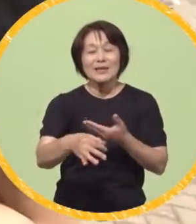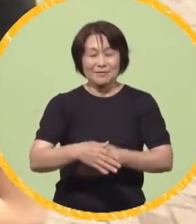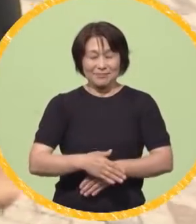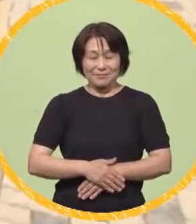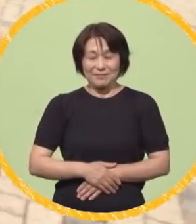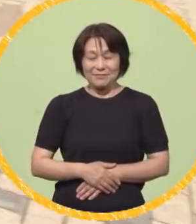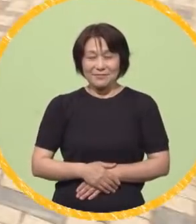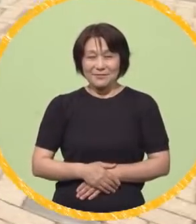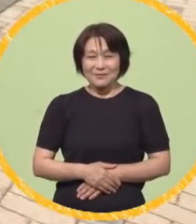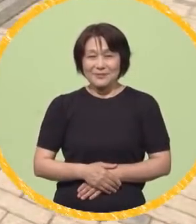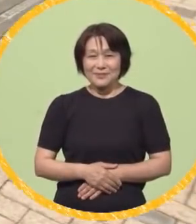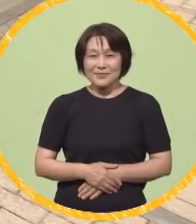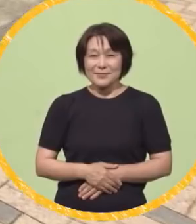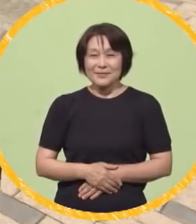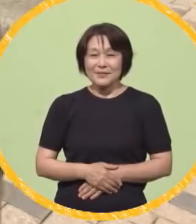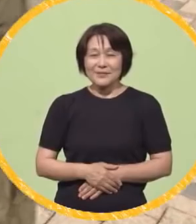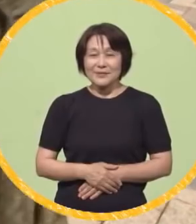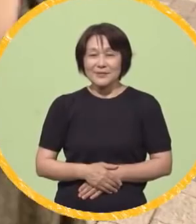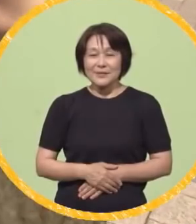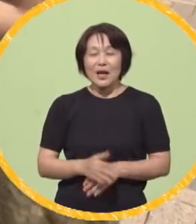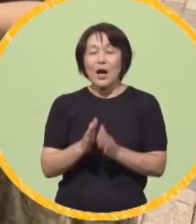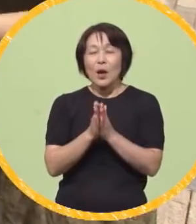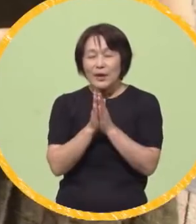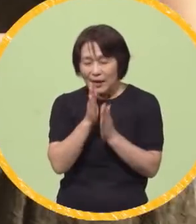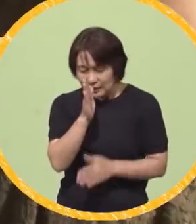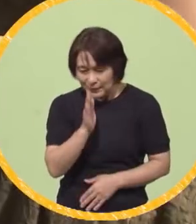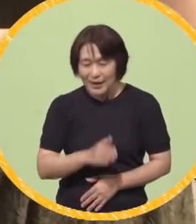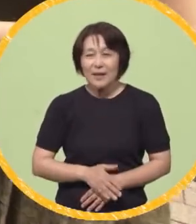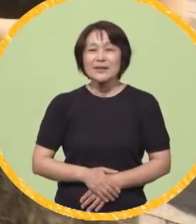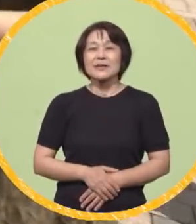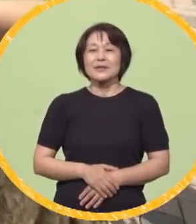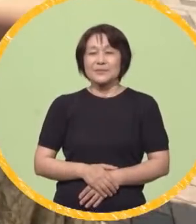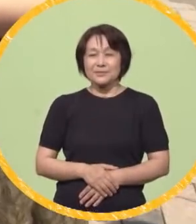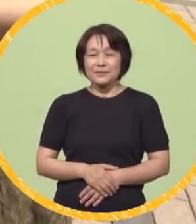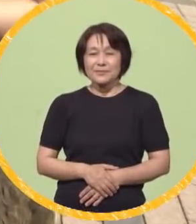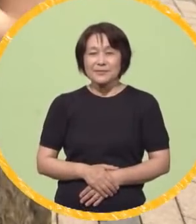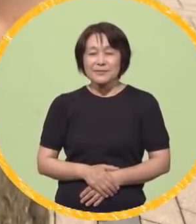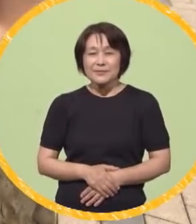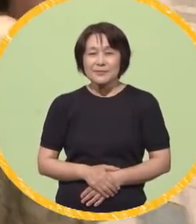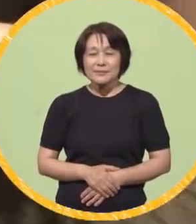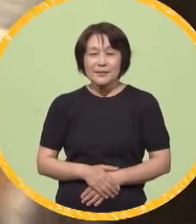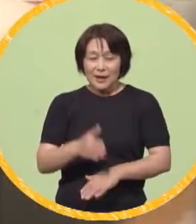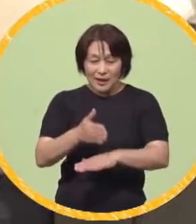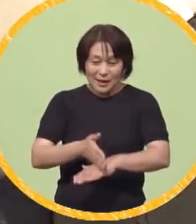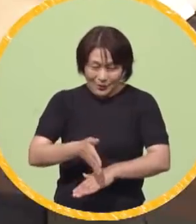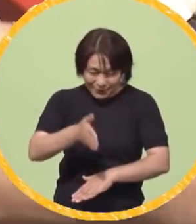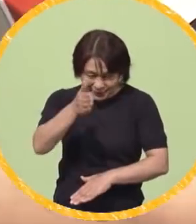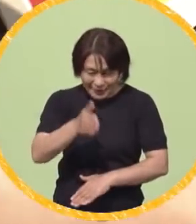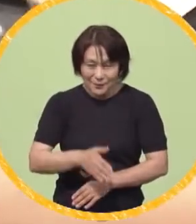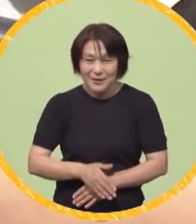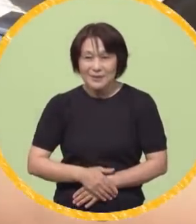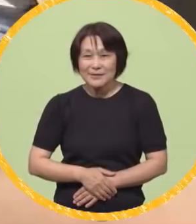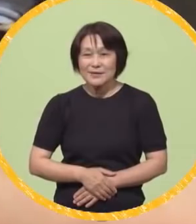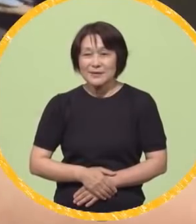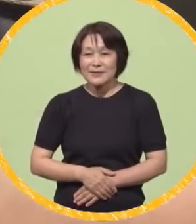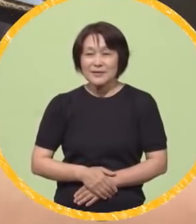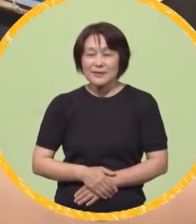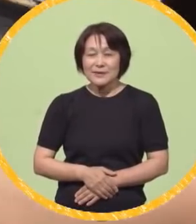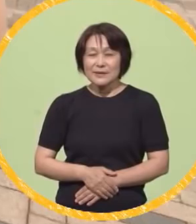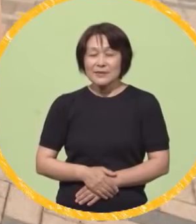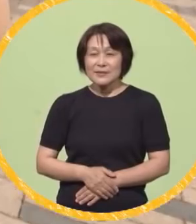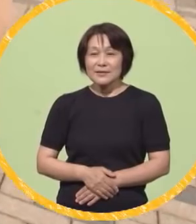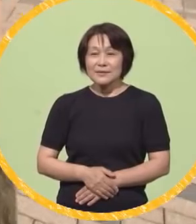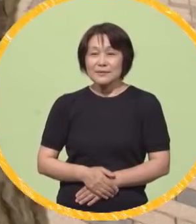すいません、 お願いします。1500円となります。ちょっと預かりします。 はい、ありがとうございます。おすごい。そして